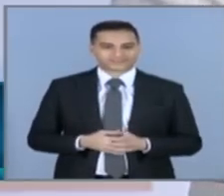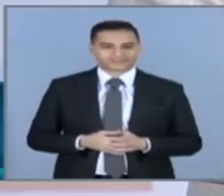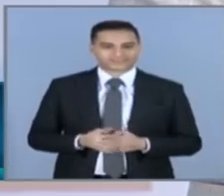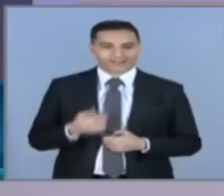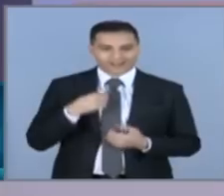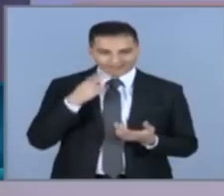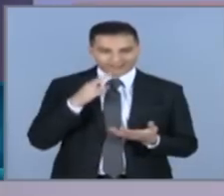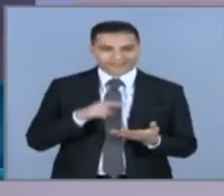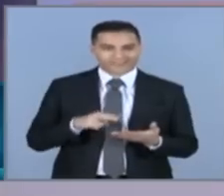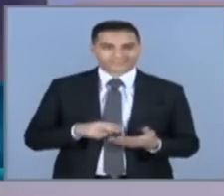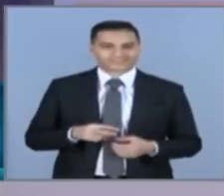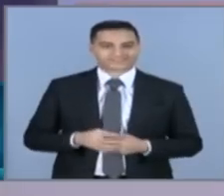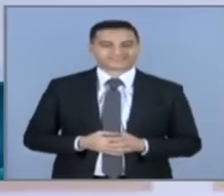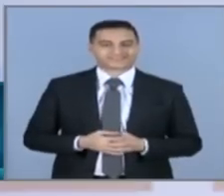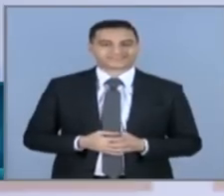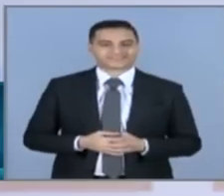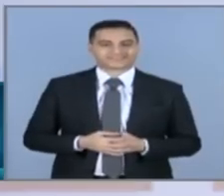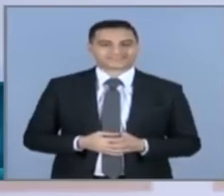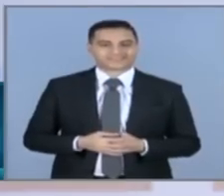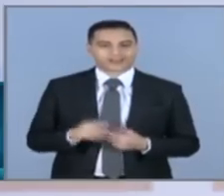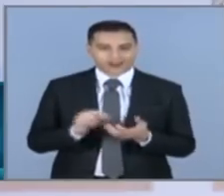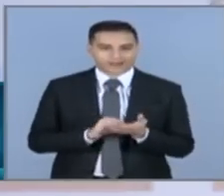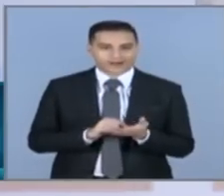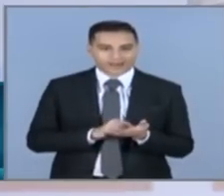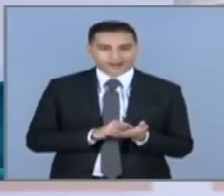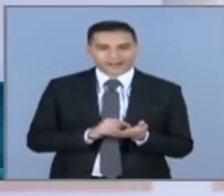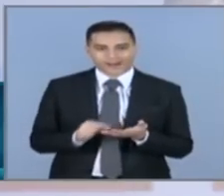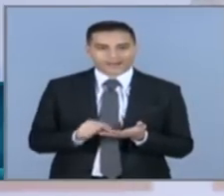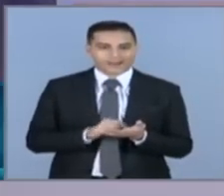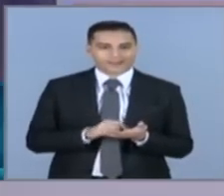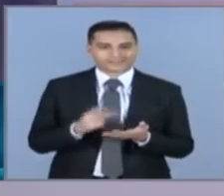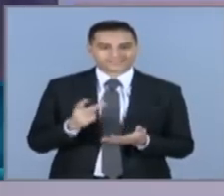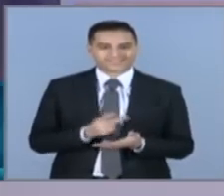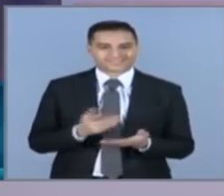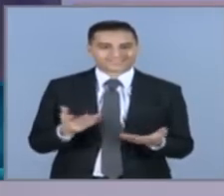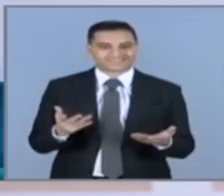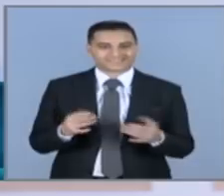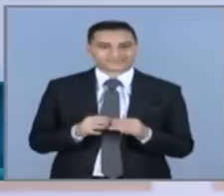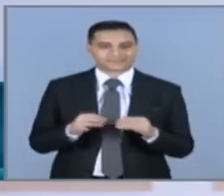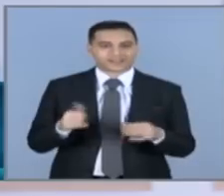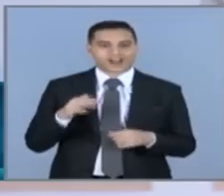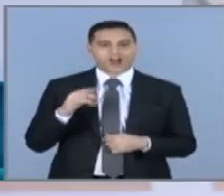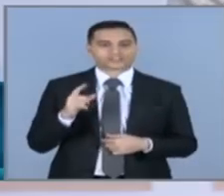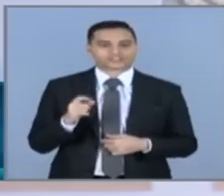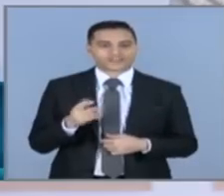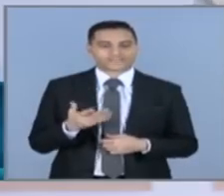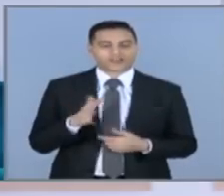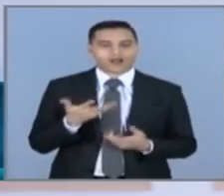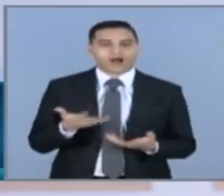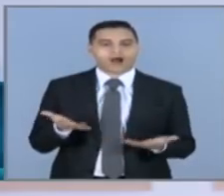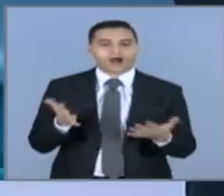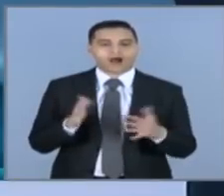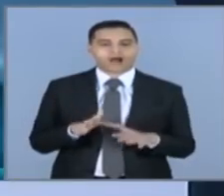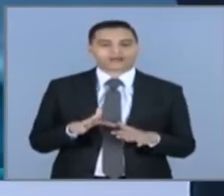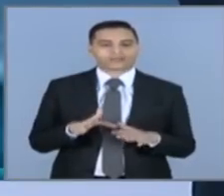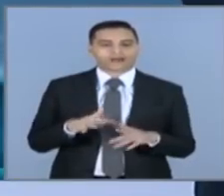وهعرف اقرا خطك. بس عمالة تكتبي ليحيى وتكتبي لآسر. اشرف، ايه اكتر حاجة